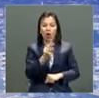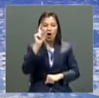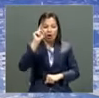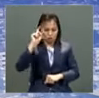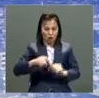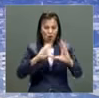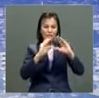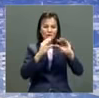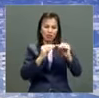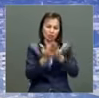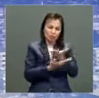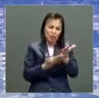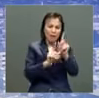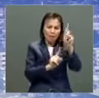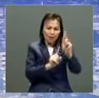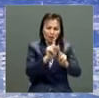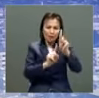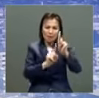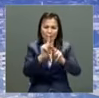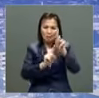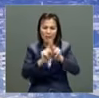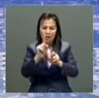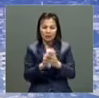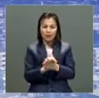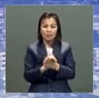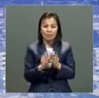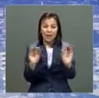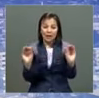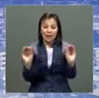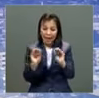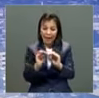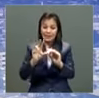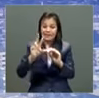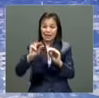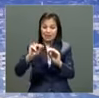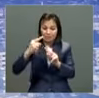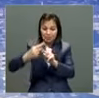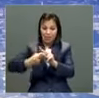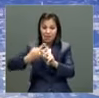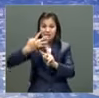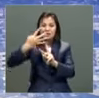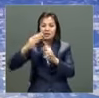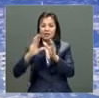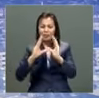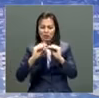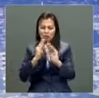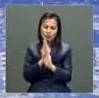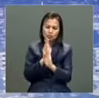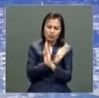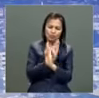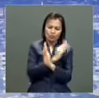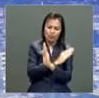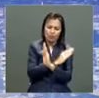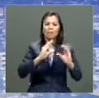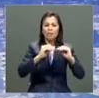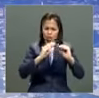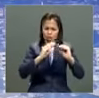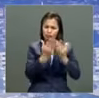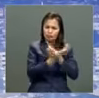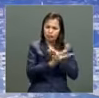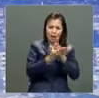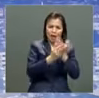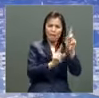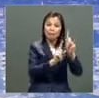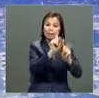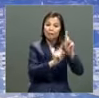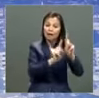ประชุมกันประเมินกันช่วงก่อนที่จะหมดอายุตรงเนี้ยก็คือวันที่30เมษายนเนี่ยอาจจะมีการประชุมกันก่อนสัก1สัปดาห์เพื่อ